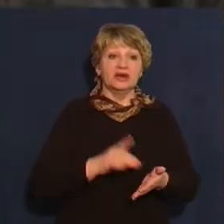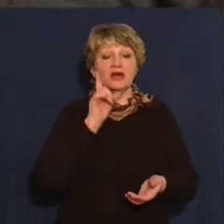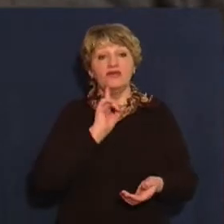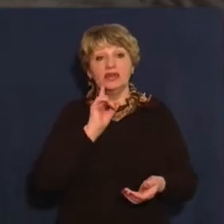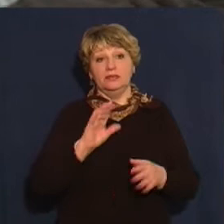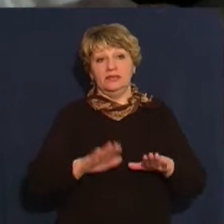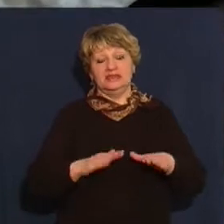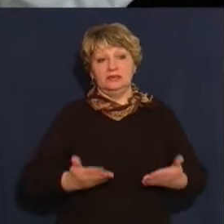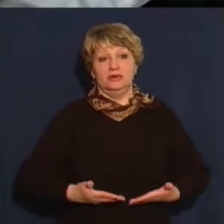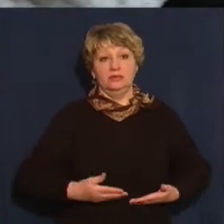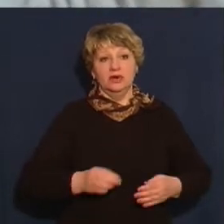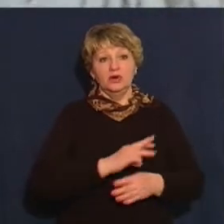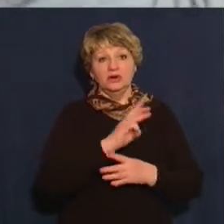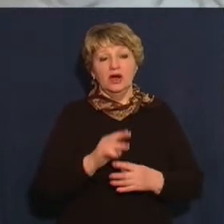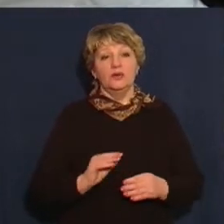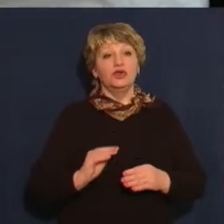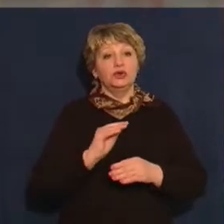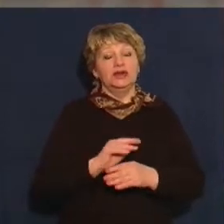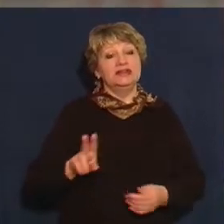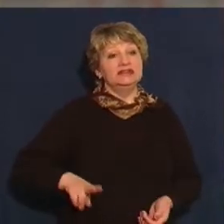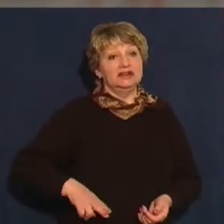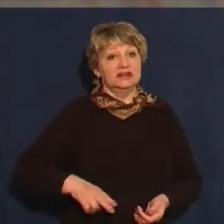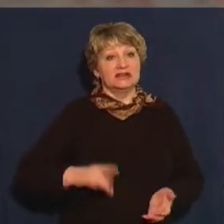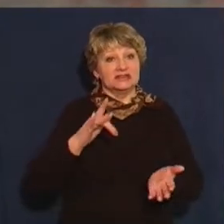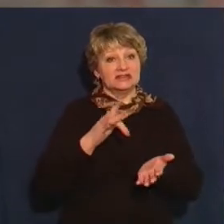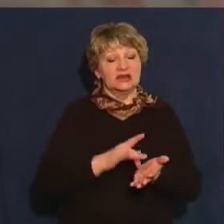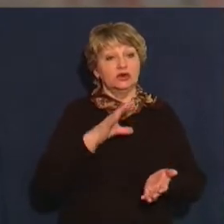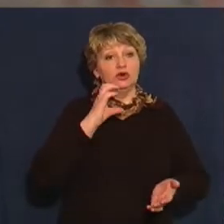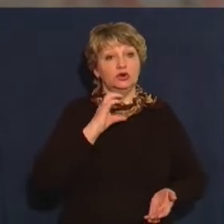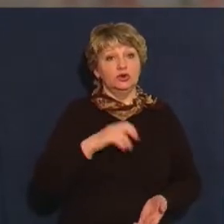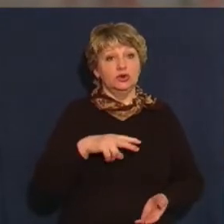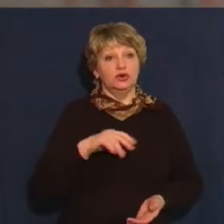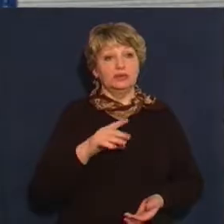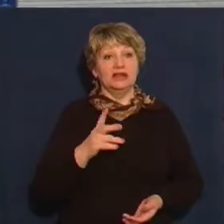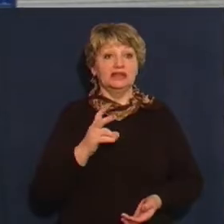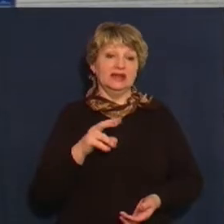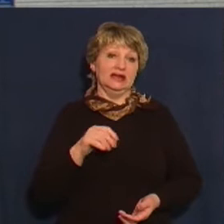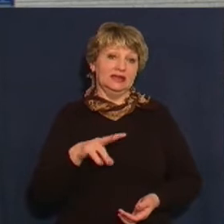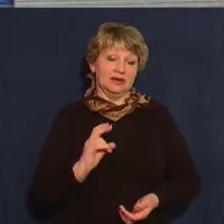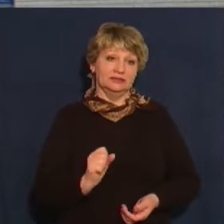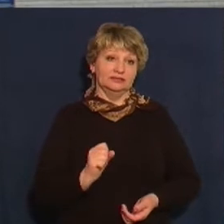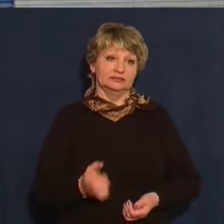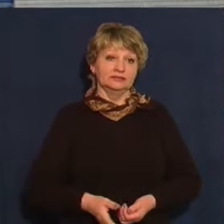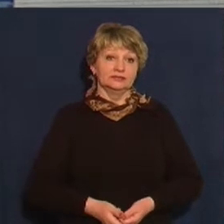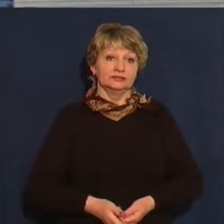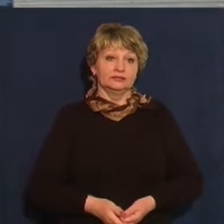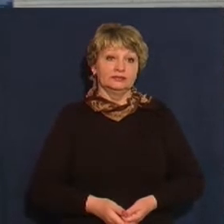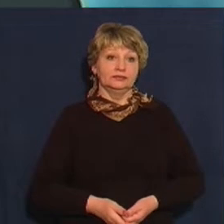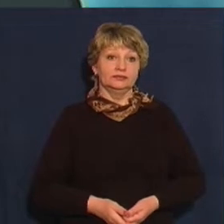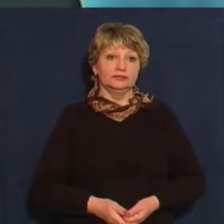місцем проживання, додає директор Центру соціальної допомоги Людмила Неліна. Юлія Норовкова, Федір Коцаба, новини.